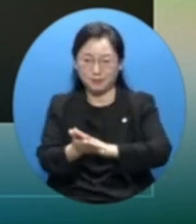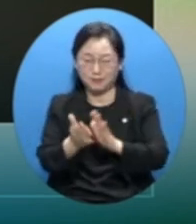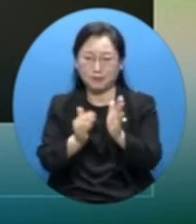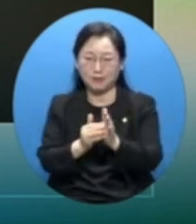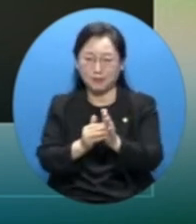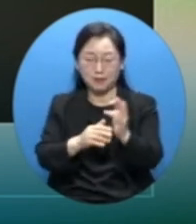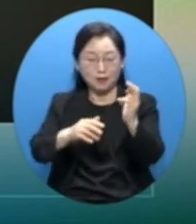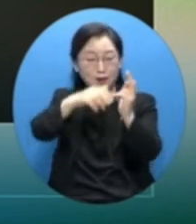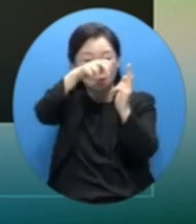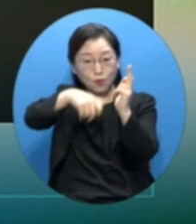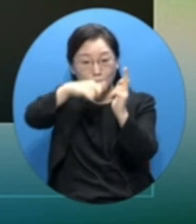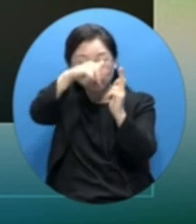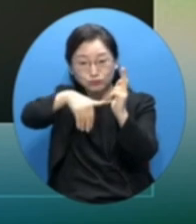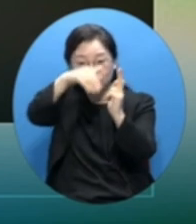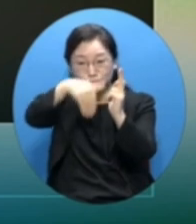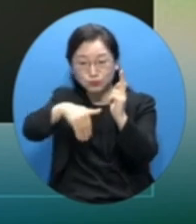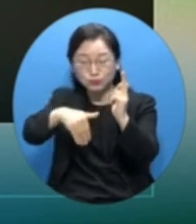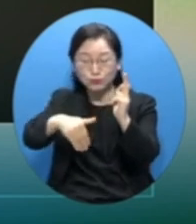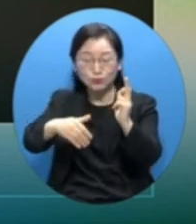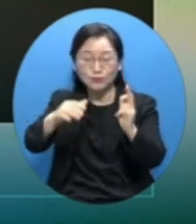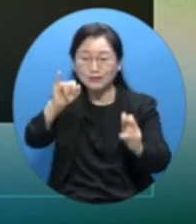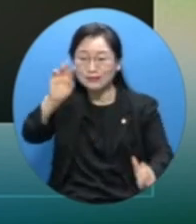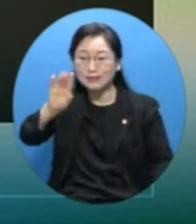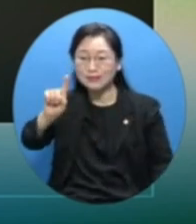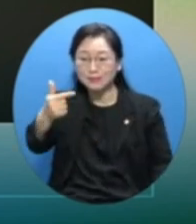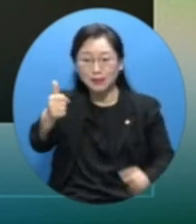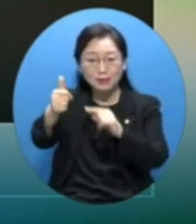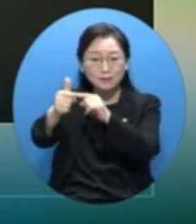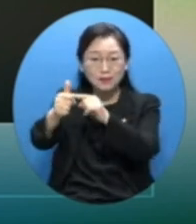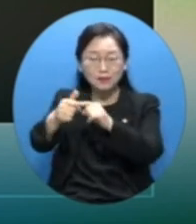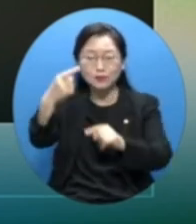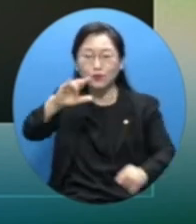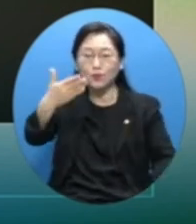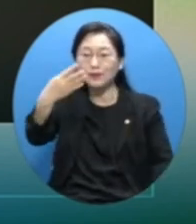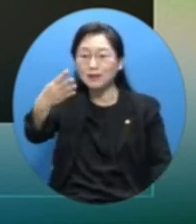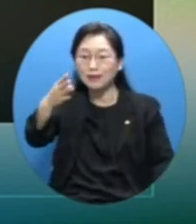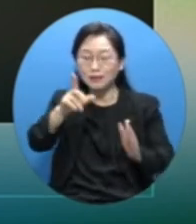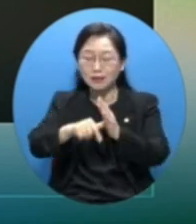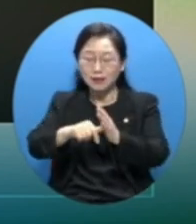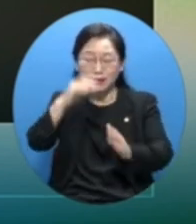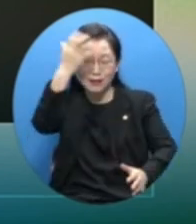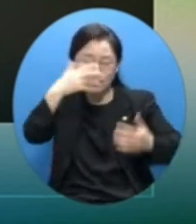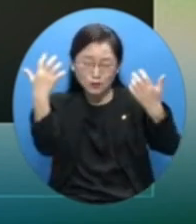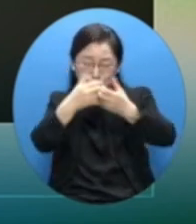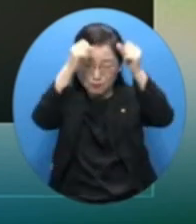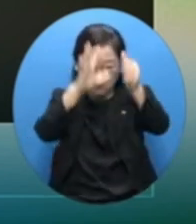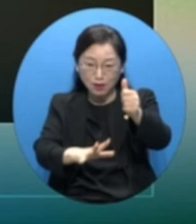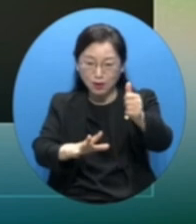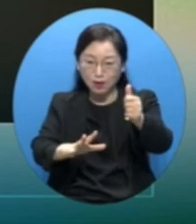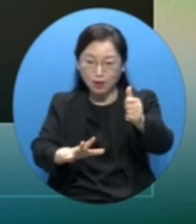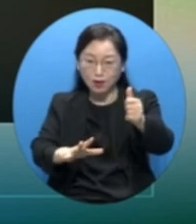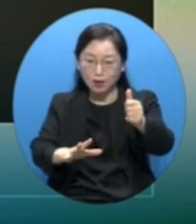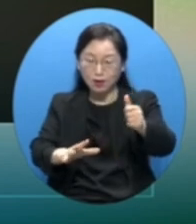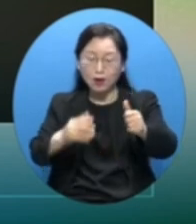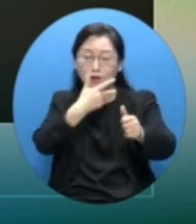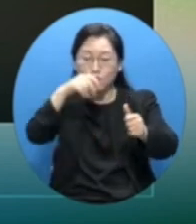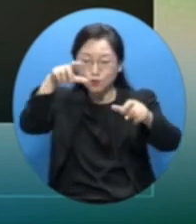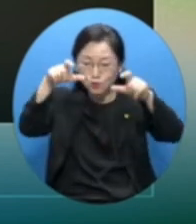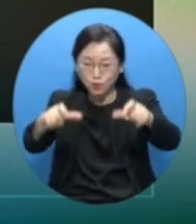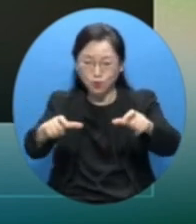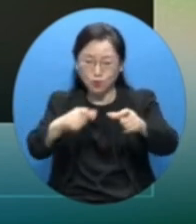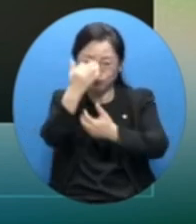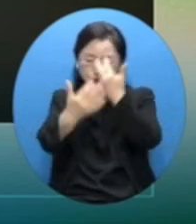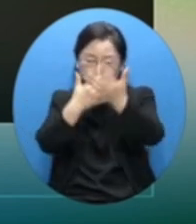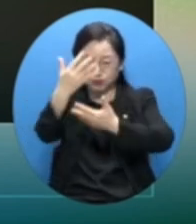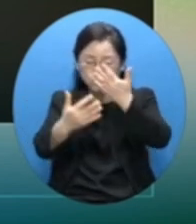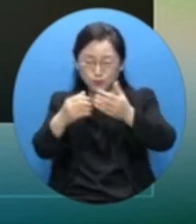광부였던 이반 로버츠가 1904년에 성령의 불을 받고 웨일스 전체 큰 붕역사를 일으켜서 수년으로